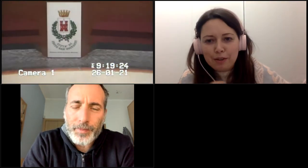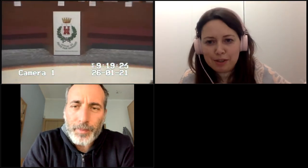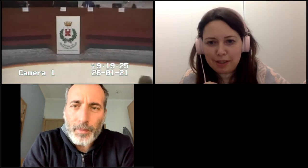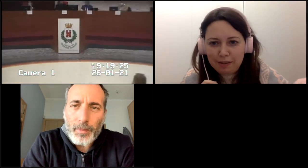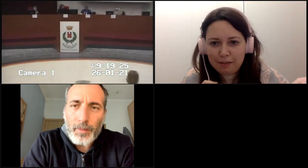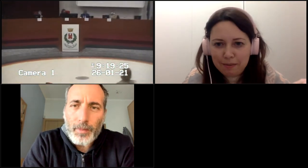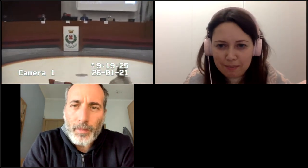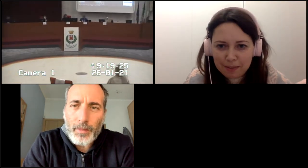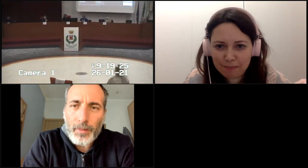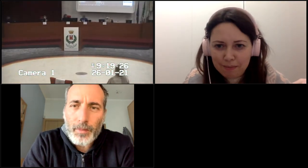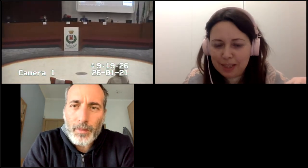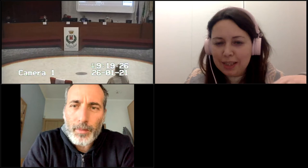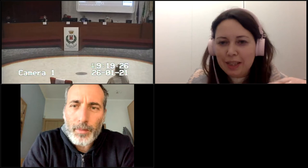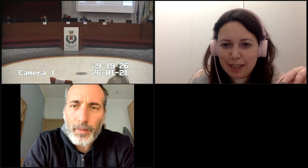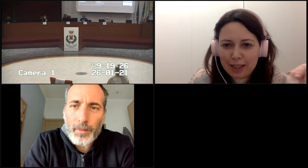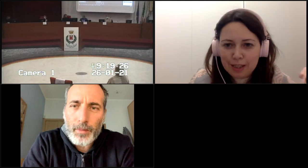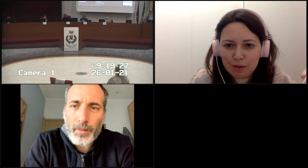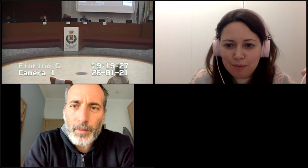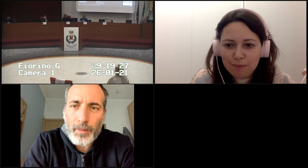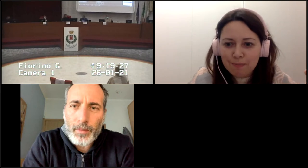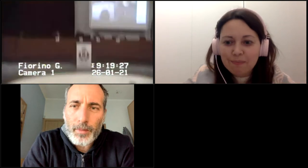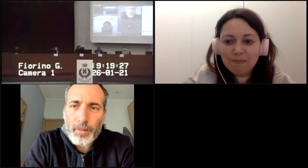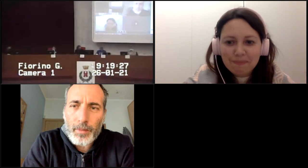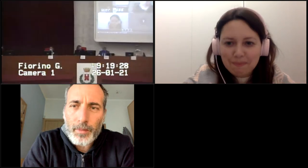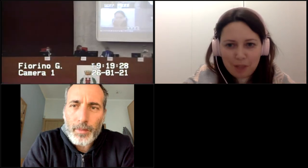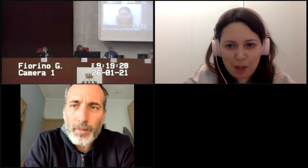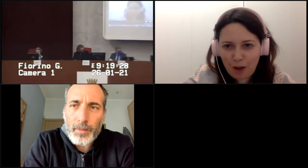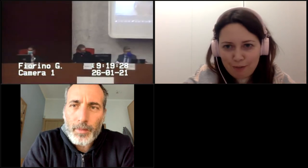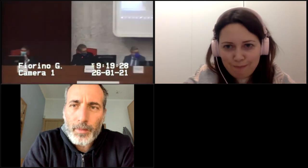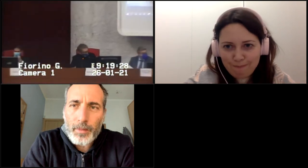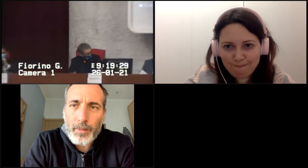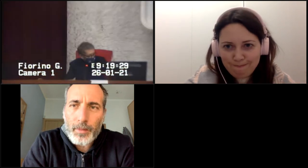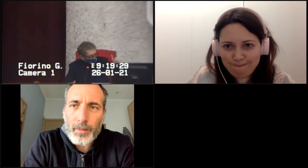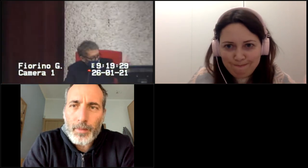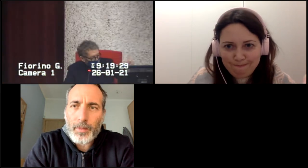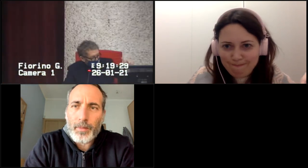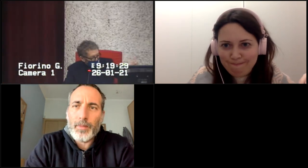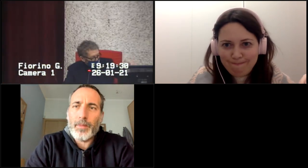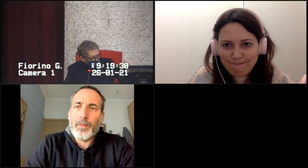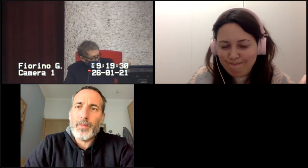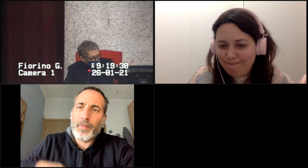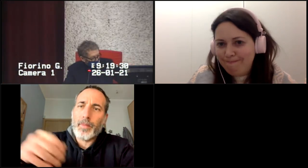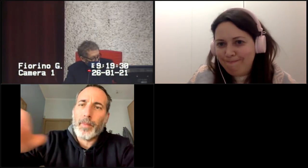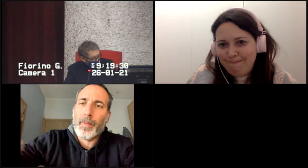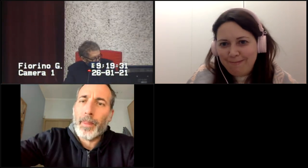Stasera va così. Mi sentite adesso? No.